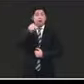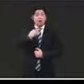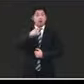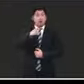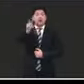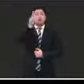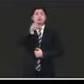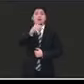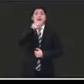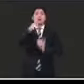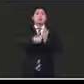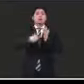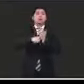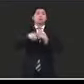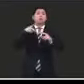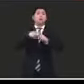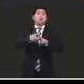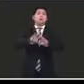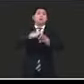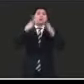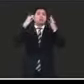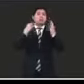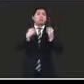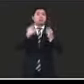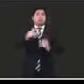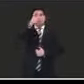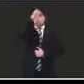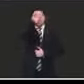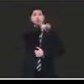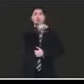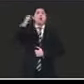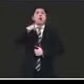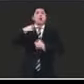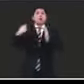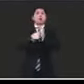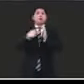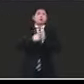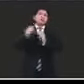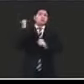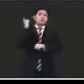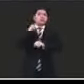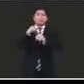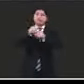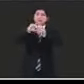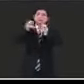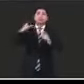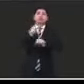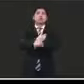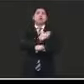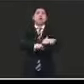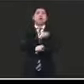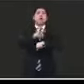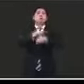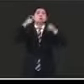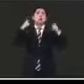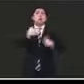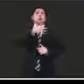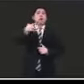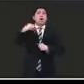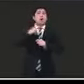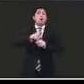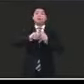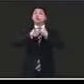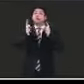hizmeti açtık marka kurumları arasında yer alan şehir hastanelerimiz dünya